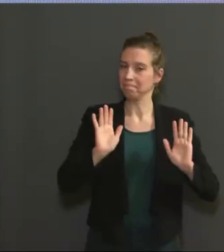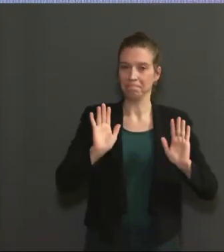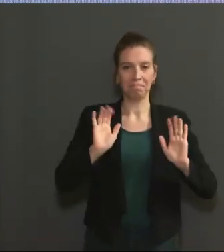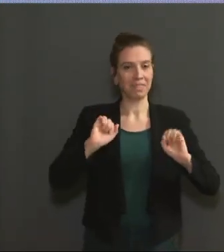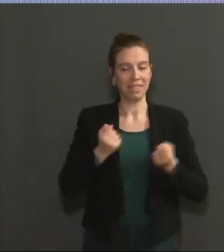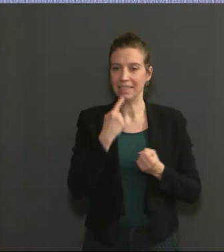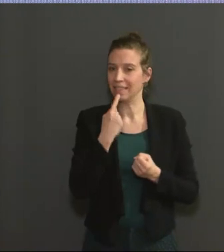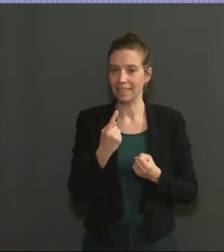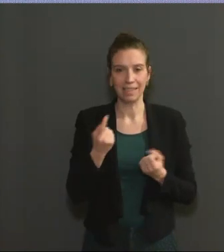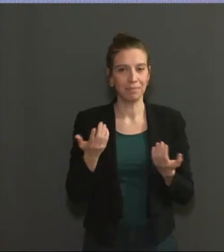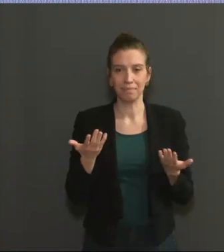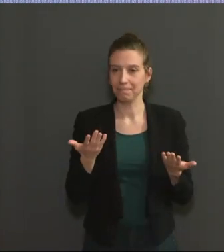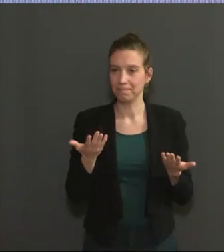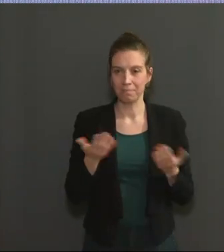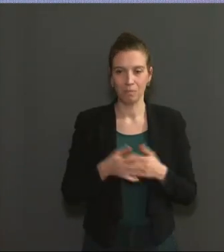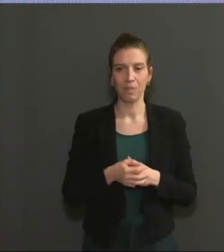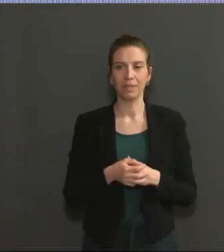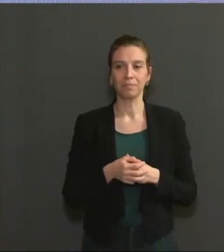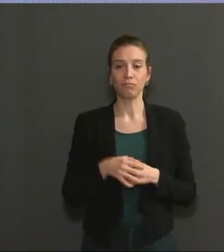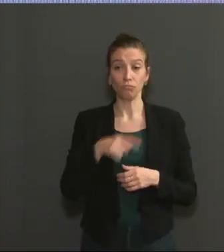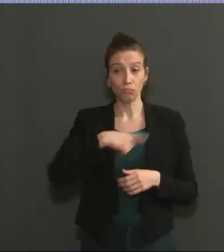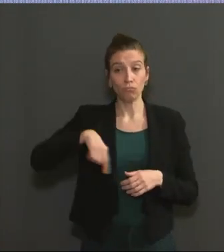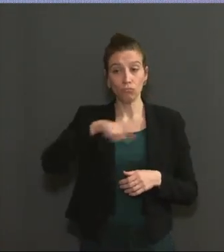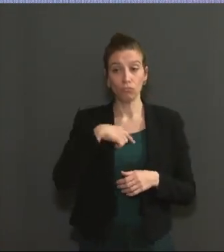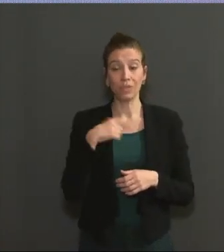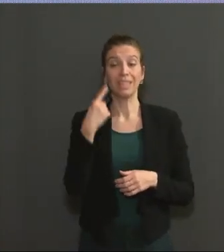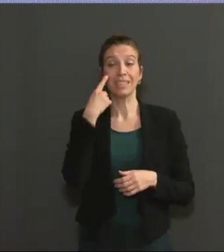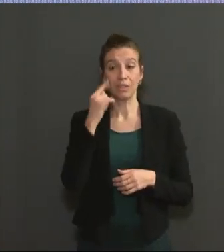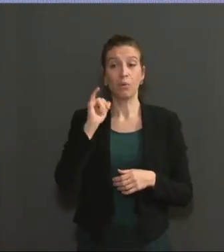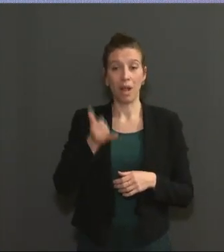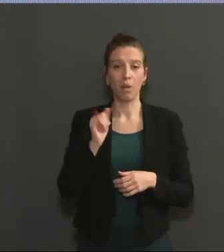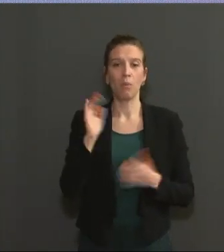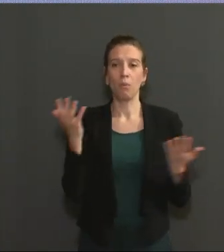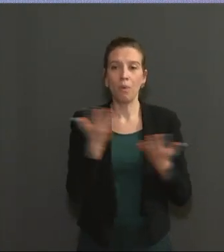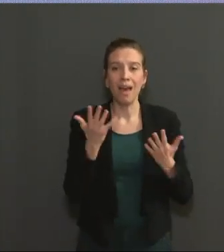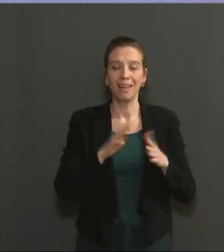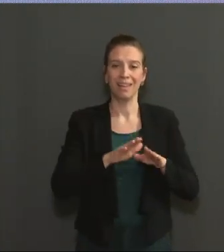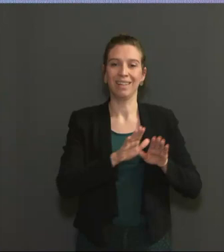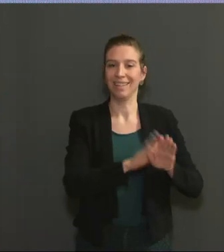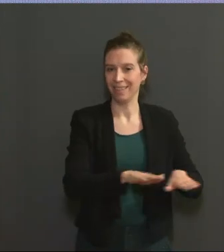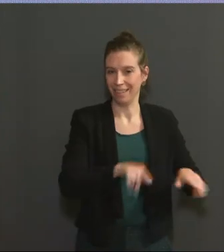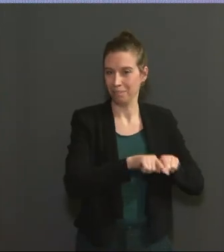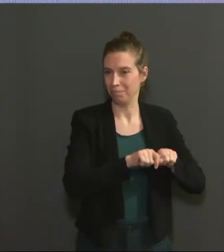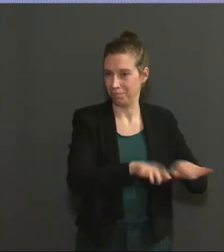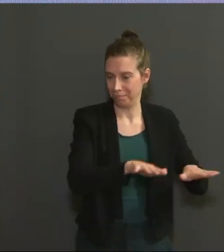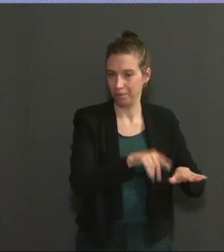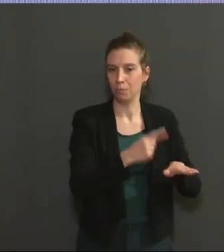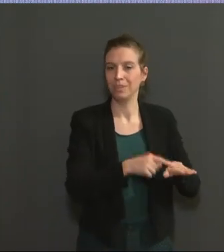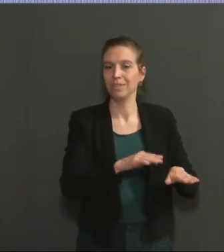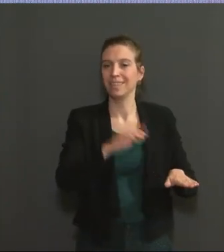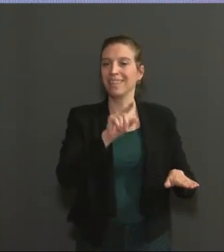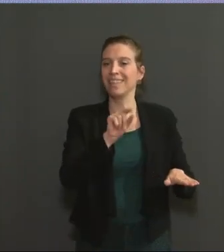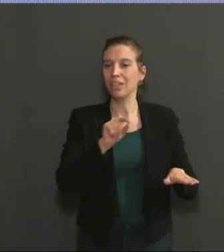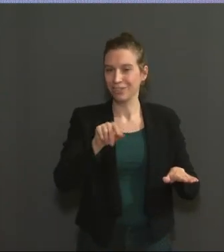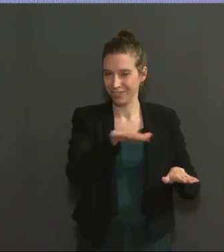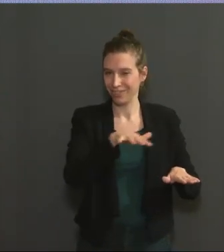deeltje we zien wel een stiging van het aantal besmettingen bij kinderen en bij tieners dat is heel waarschijnlijk